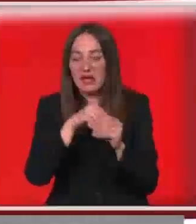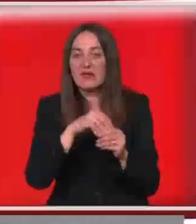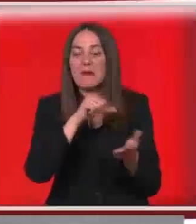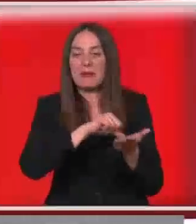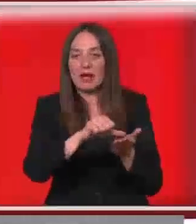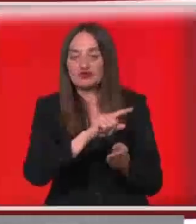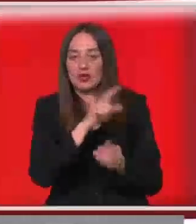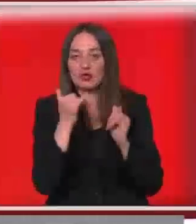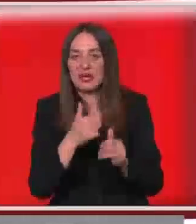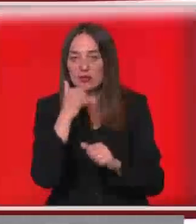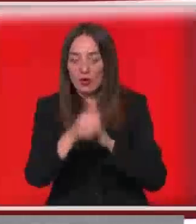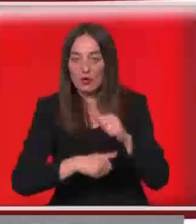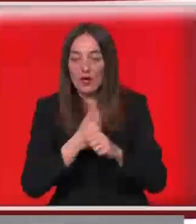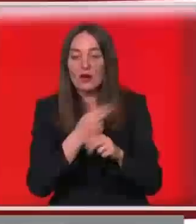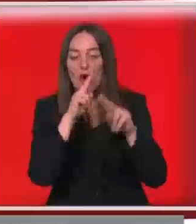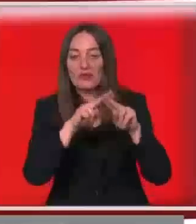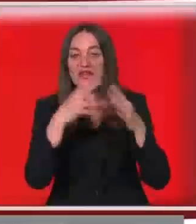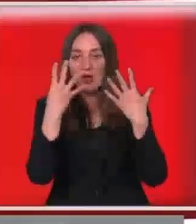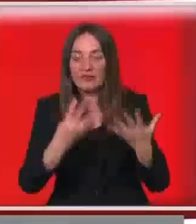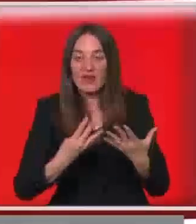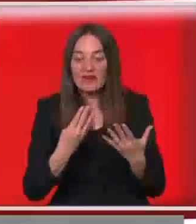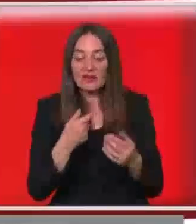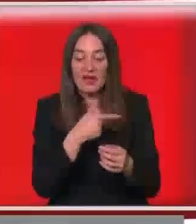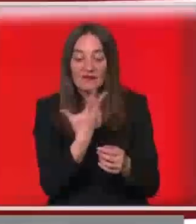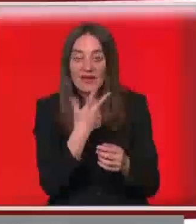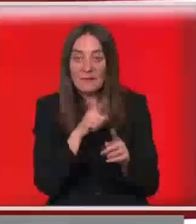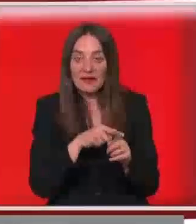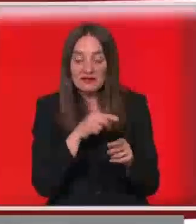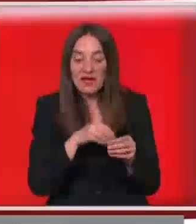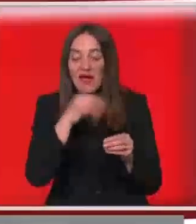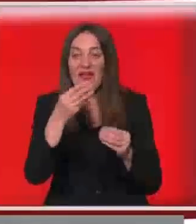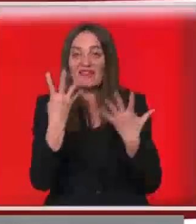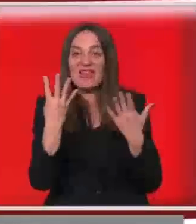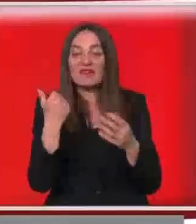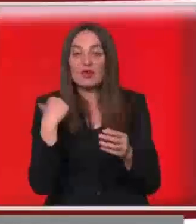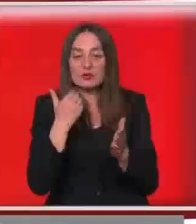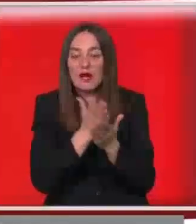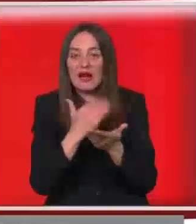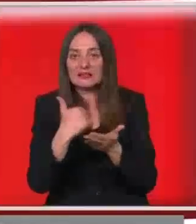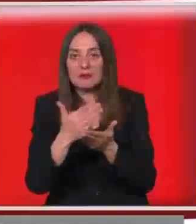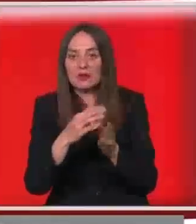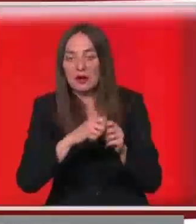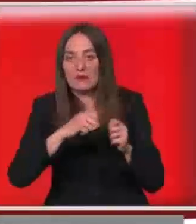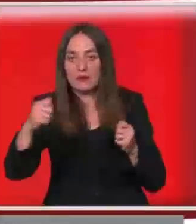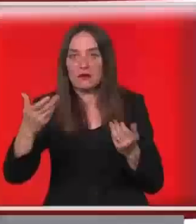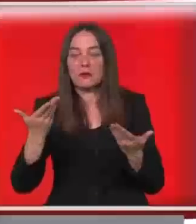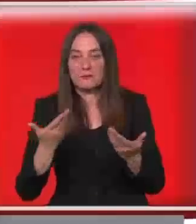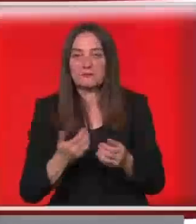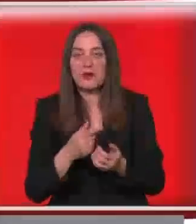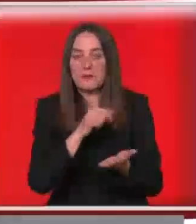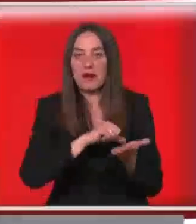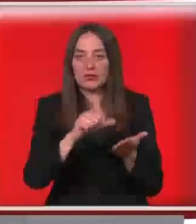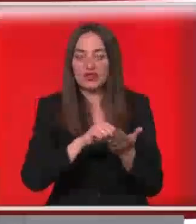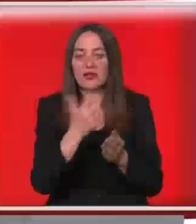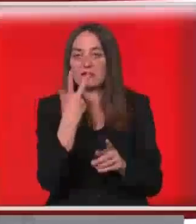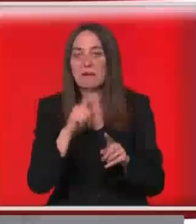plaćali ste do sad godinu dana i ostali me 9, tih 3 meseca će na tih 9 godina biti raspeglano i u tih 9 godina ćete plaćati